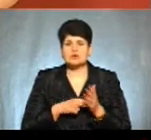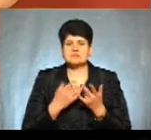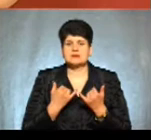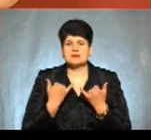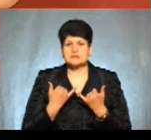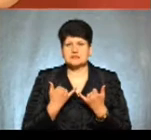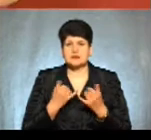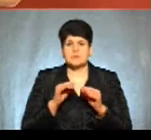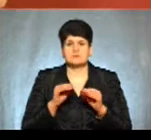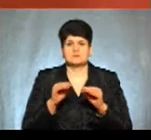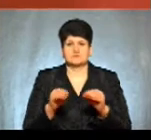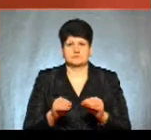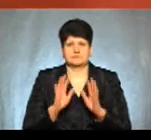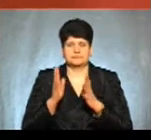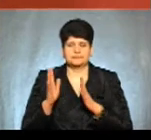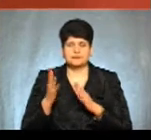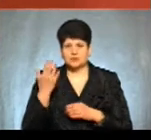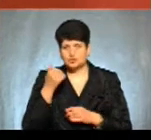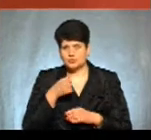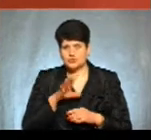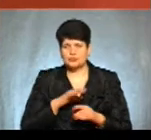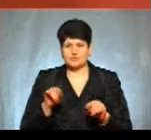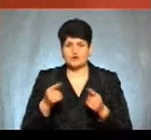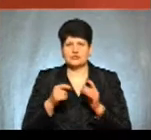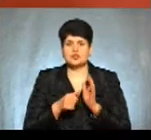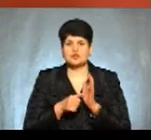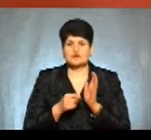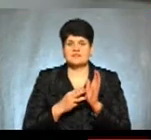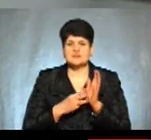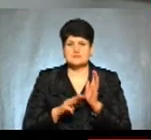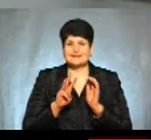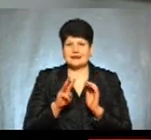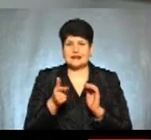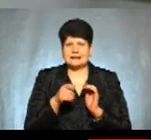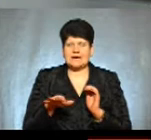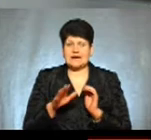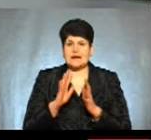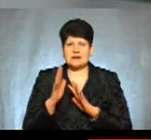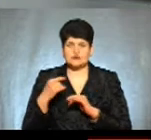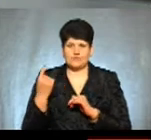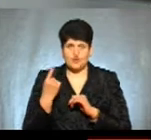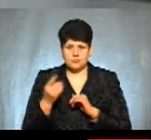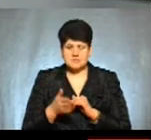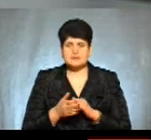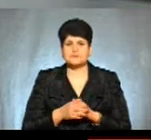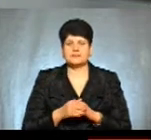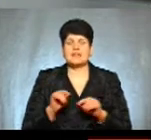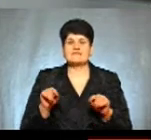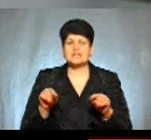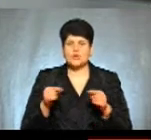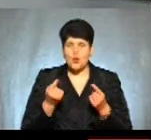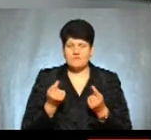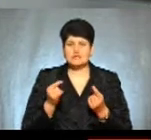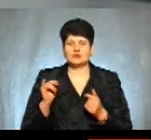наразі висаджено? Минулому році було відновлено 683 гектари лісу в області і відновлено